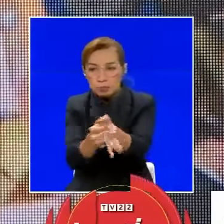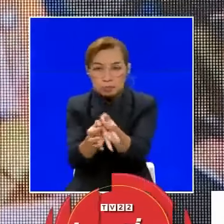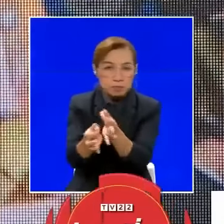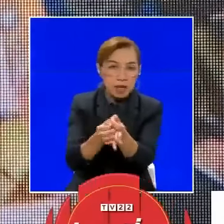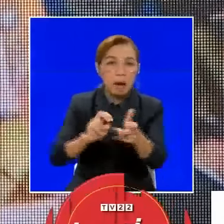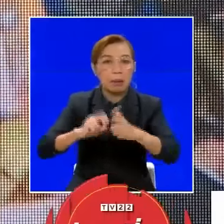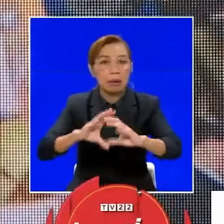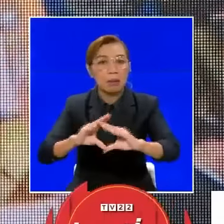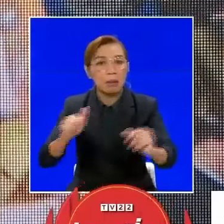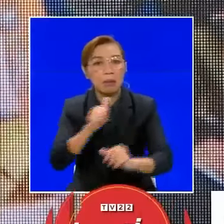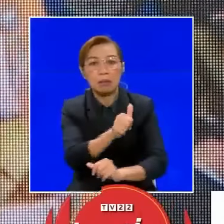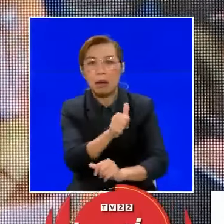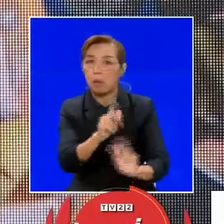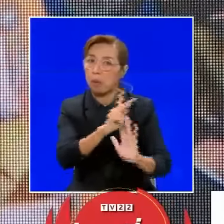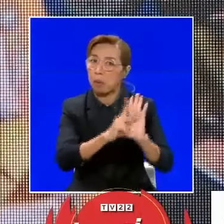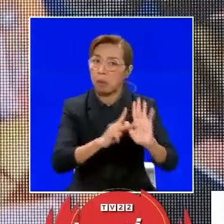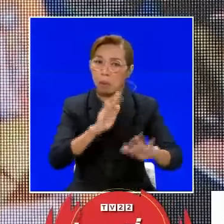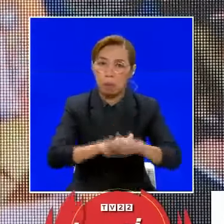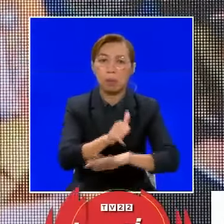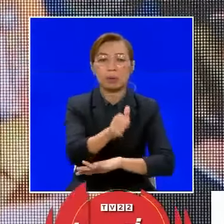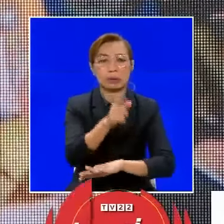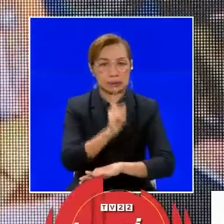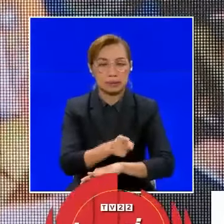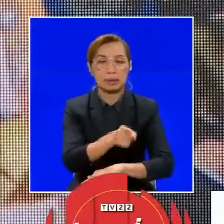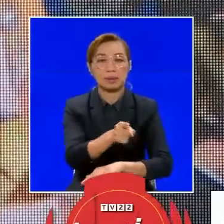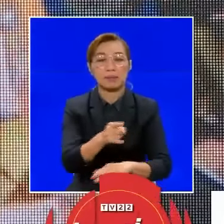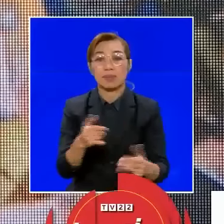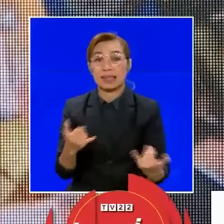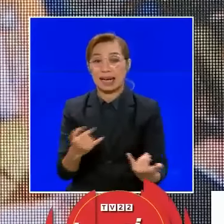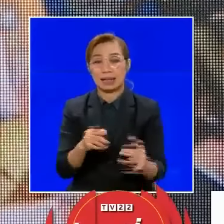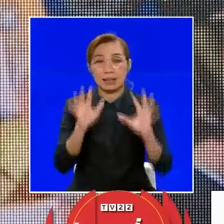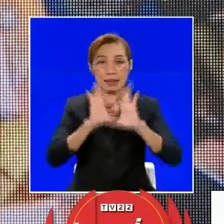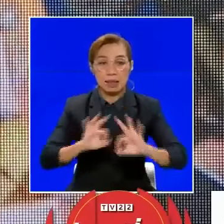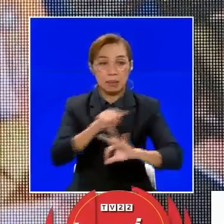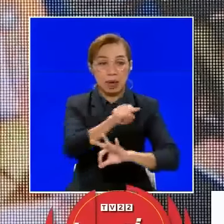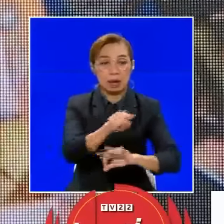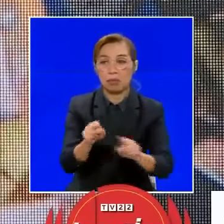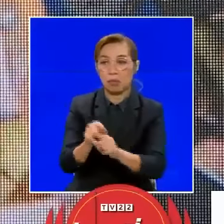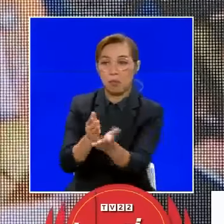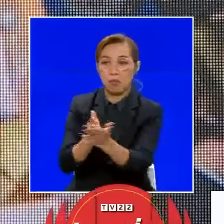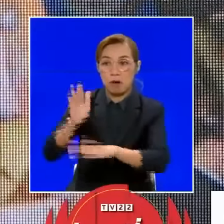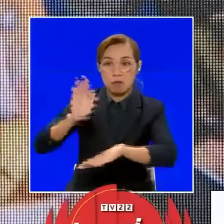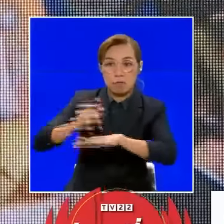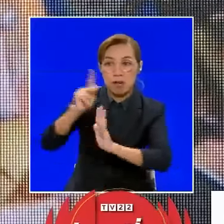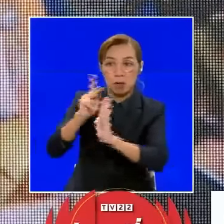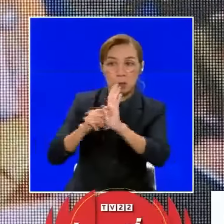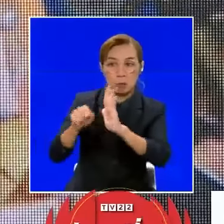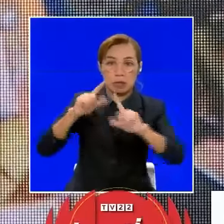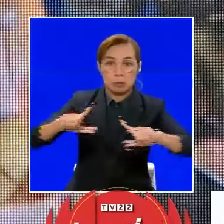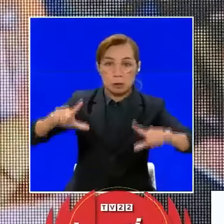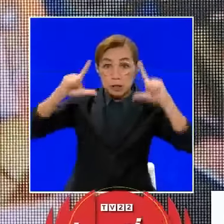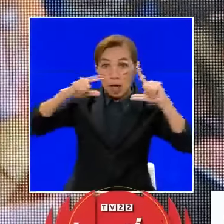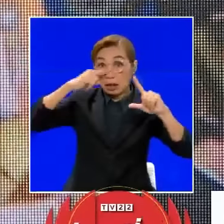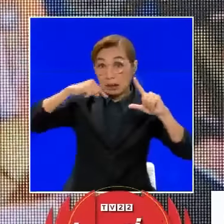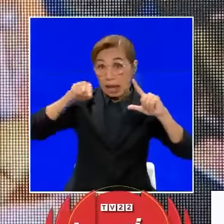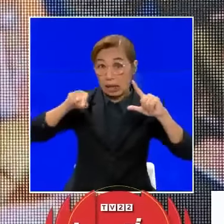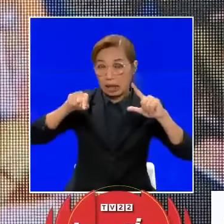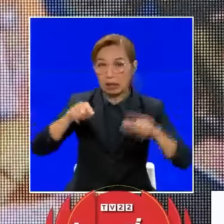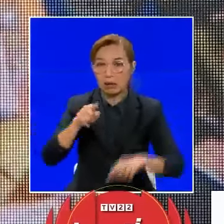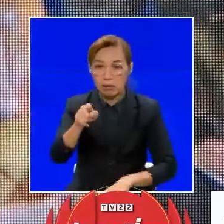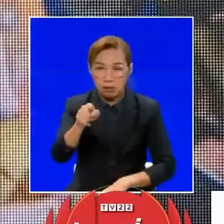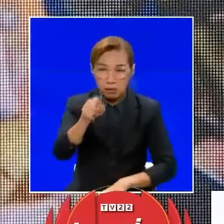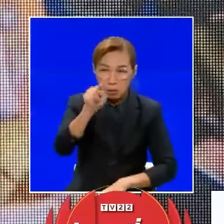นะฮะได้ทุกอย่างจริงท่านผู้ชมฮะก็ที่สำคัญก็คือเนี่ยไปร่วมกับมือกฎหมายถ้าเกิดพูดแบบแถวหน้าประเทศไทยนะโดยเฉพาะค